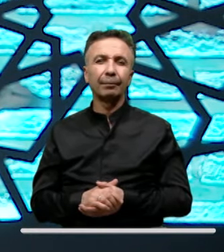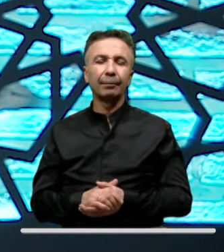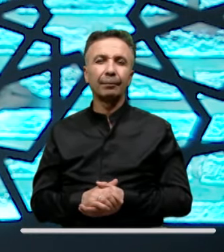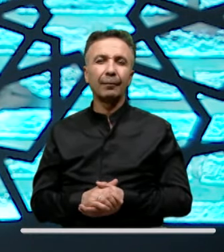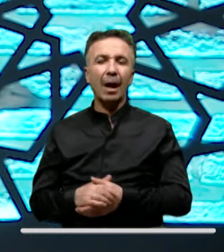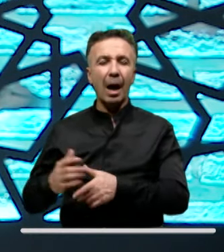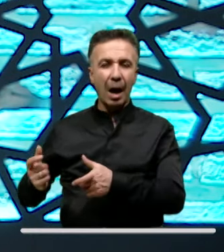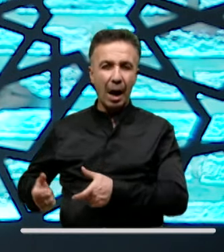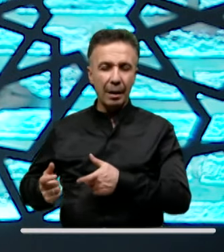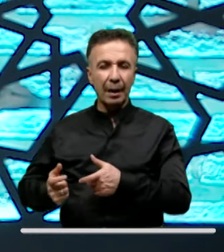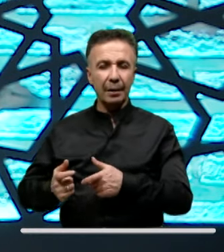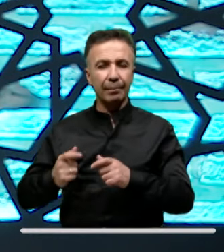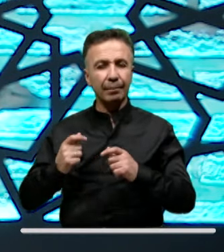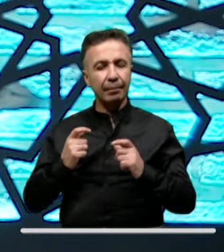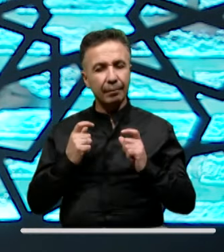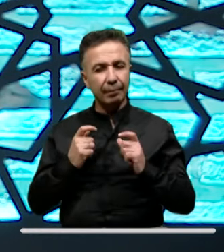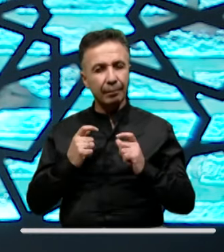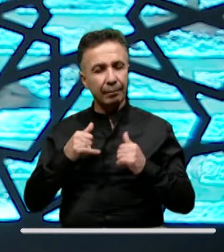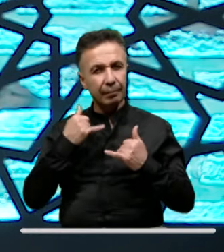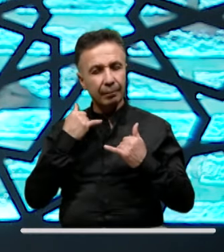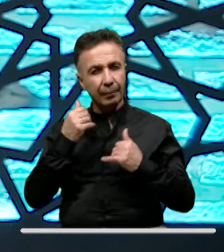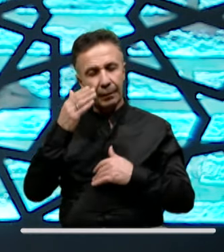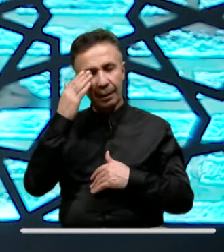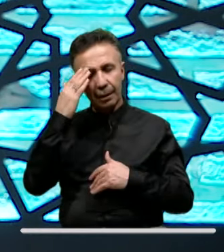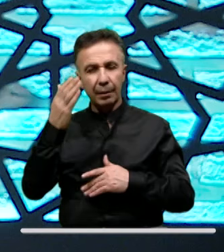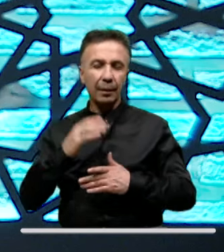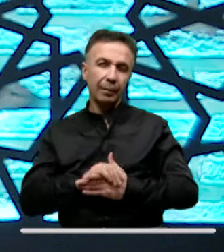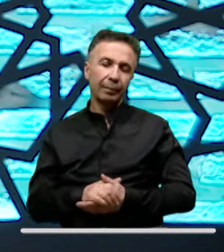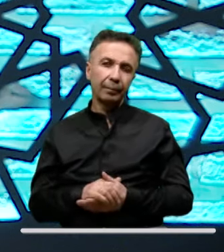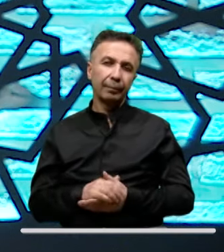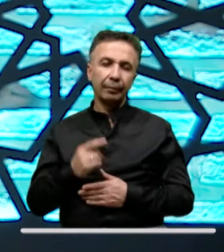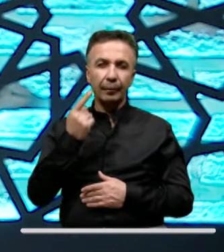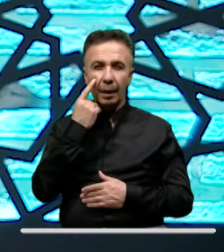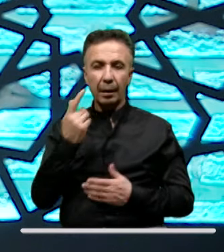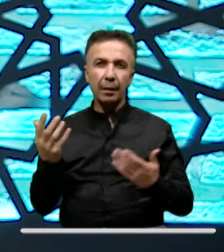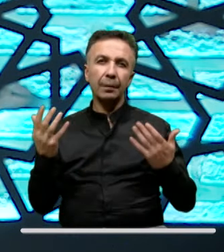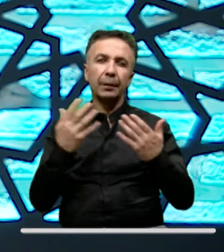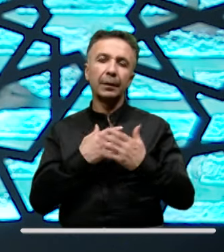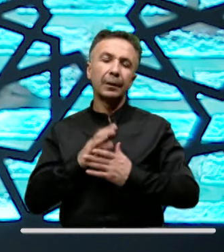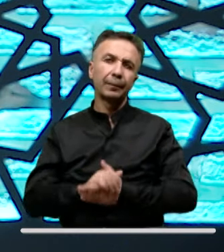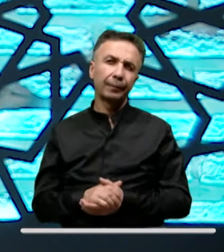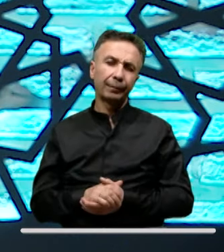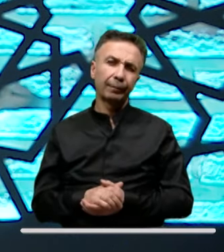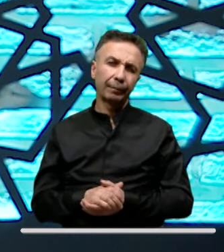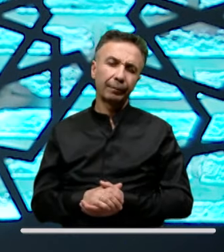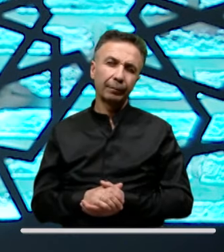Alo. Alo, selamünaleyküm hocam. Hayırlı akşamlar diliyorum. Aleykümselam, hayırlı